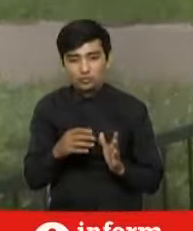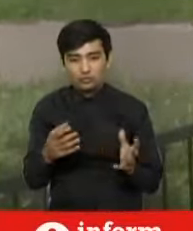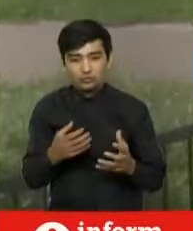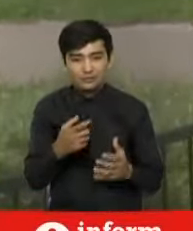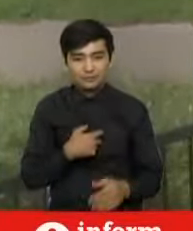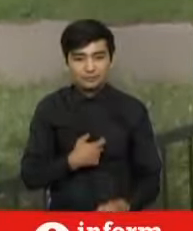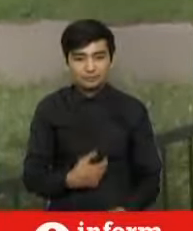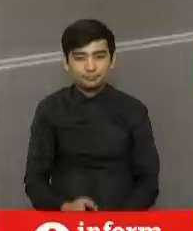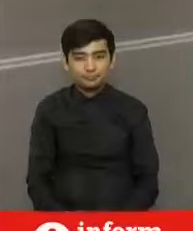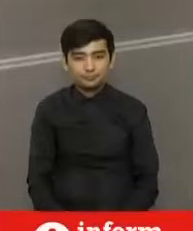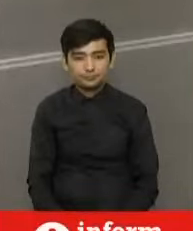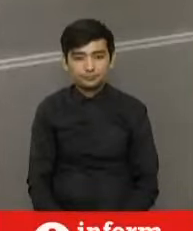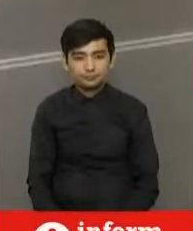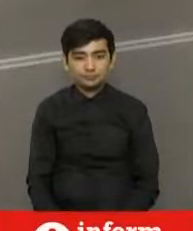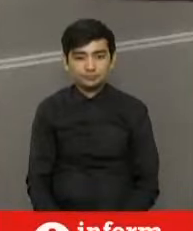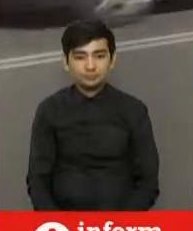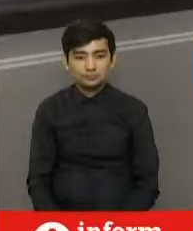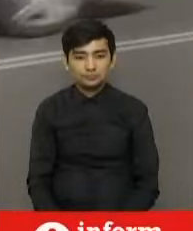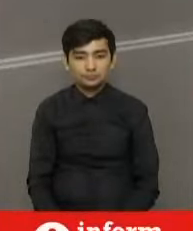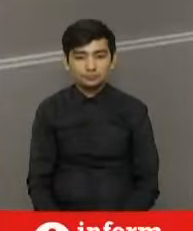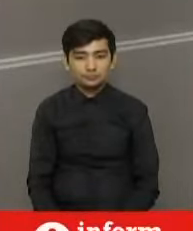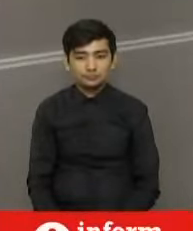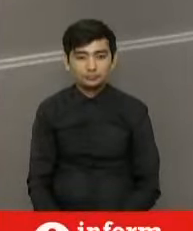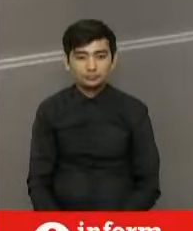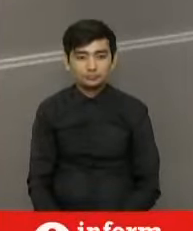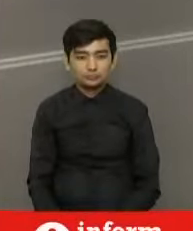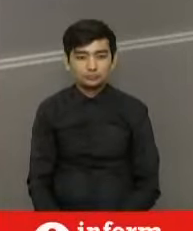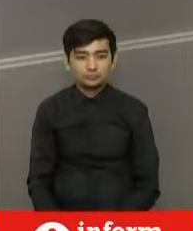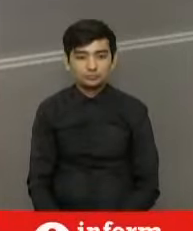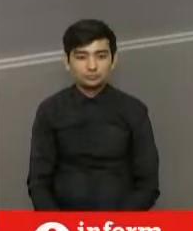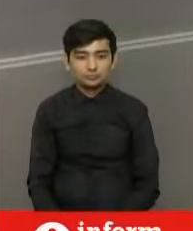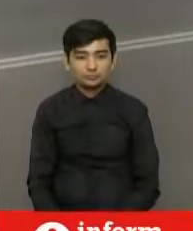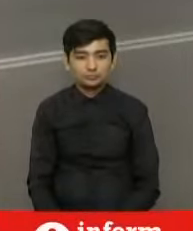мамандар. Бекбол Байғазы, Станислав Евгеньев, Информбюро, Павлодар.